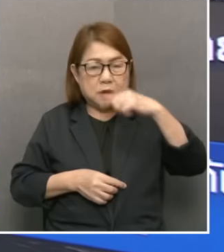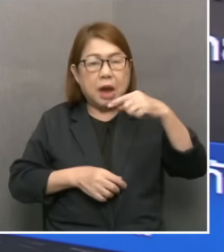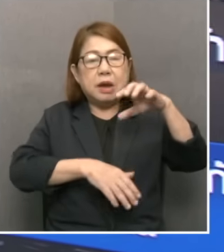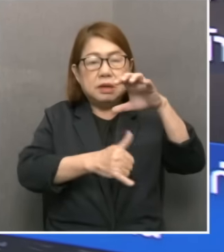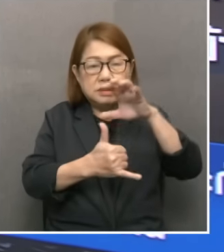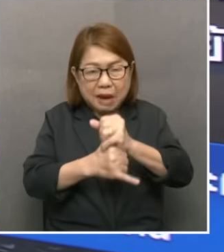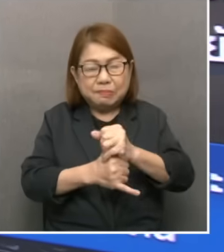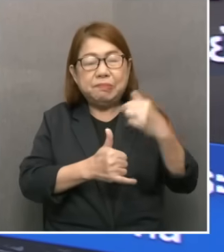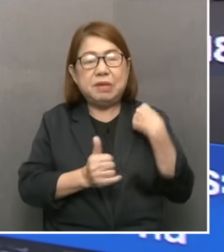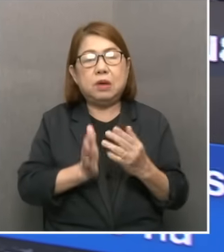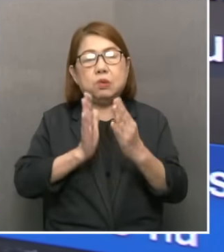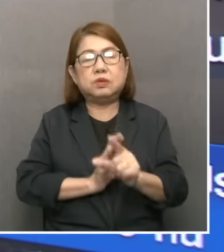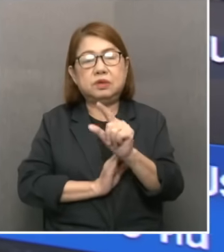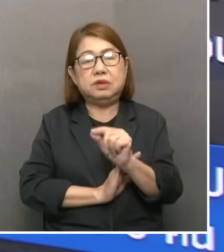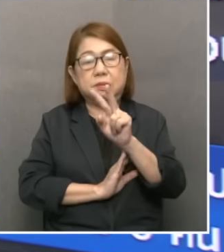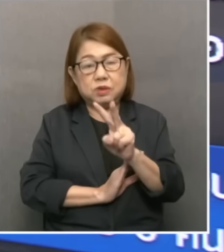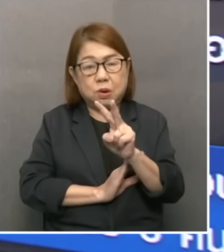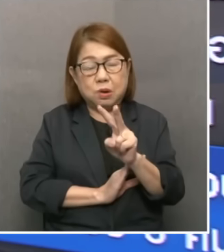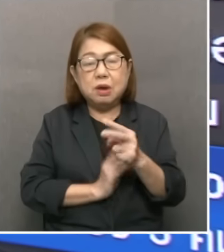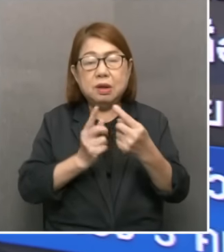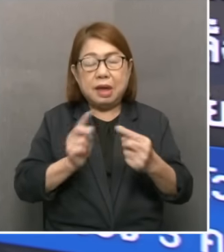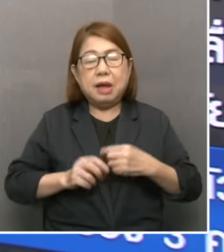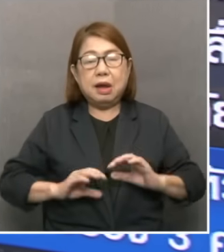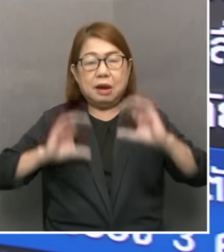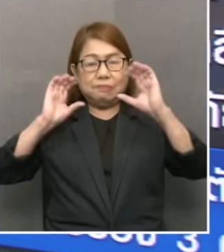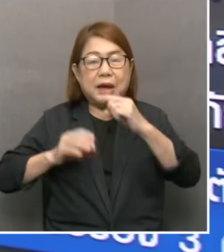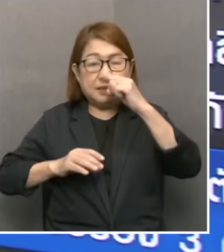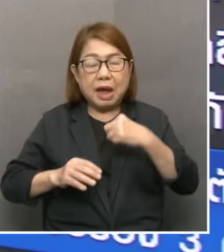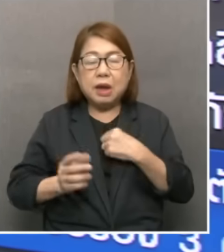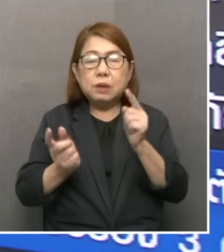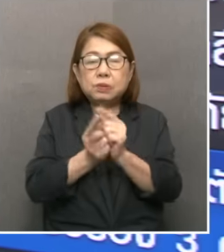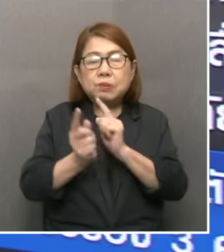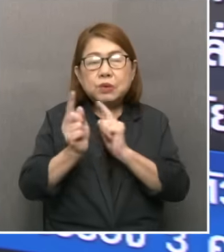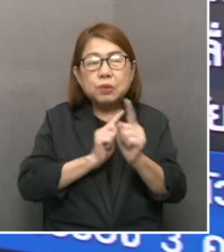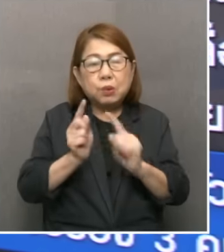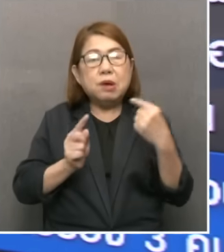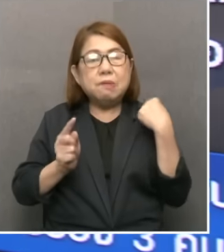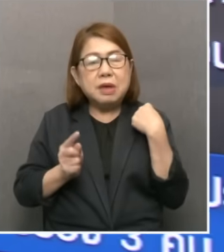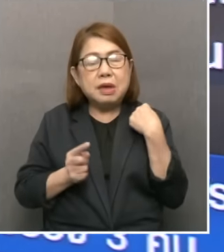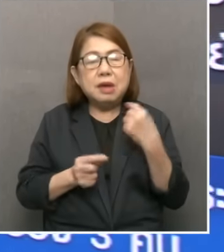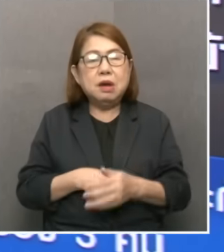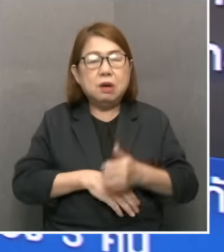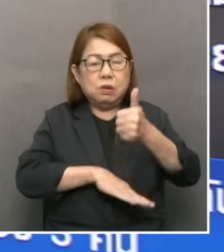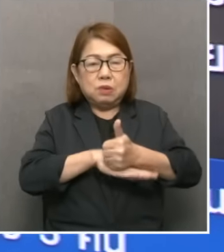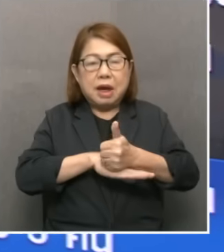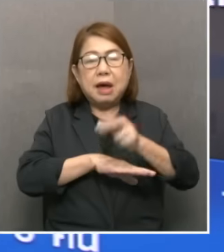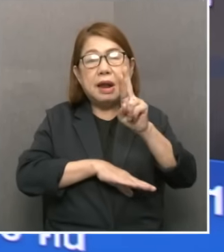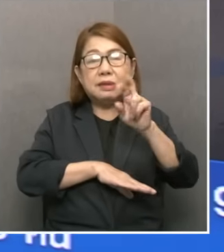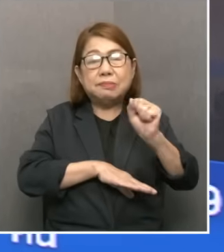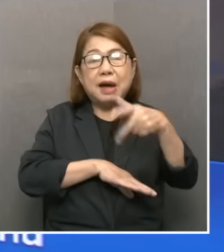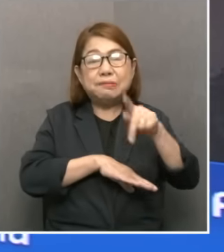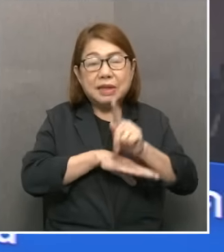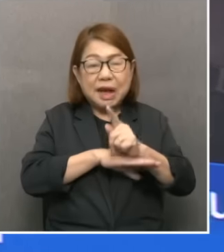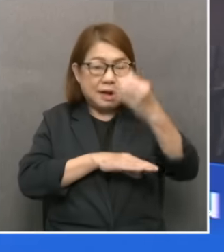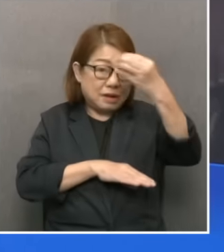22คนค่ะความเคลื่อนไหวทางฝั่งของรัฐบาลไทยนะคะมาดูทางคณะทำงานของท่านวันมูฮัมหมัดนมทา